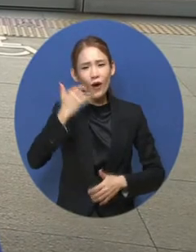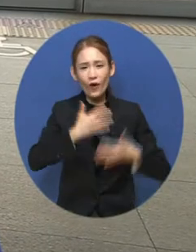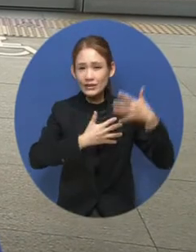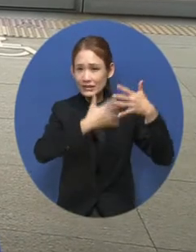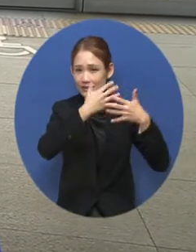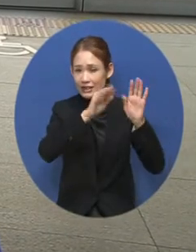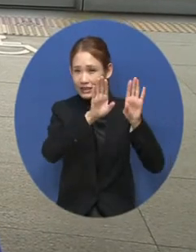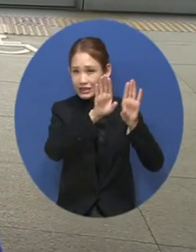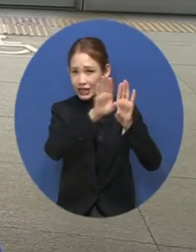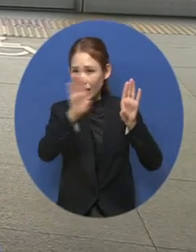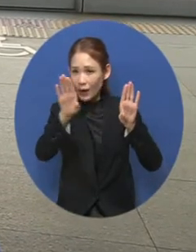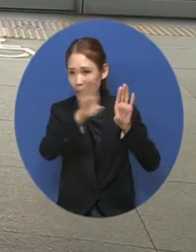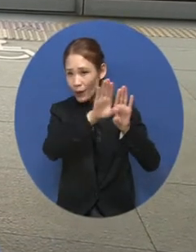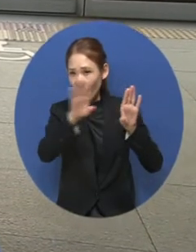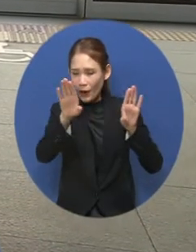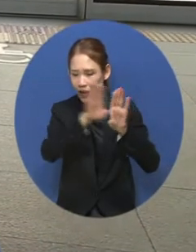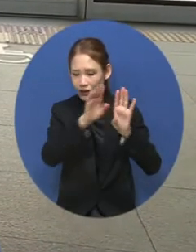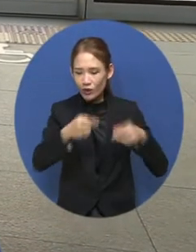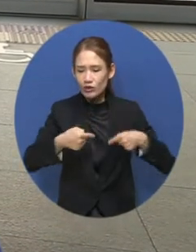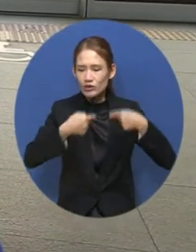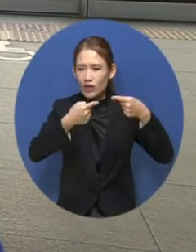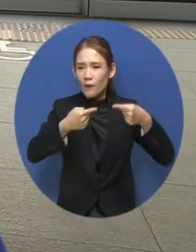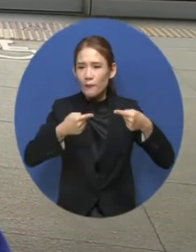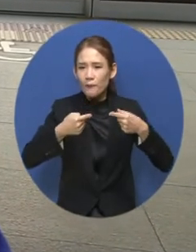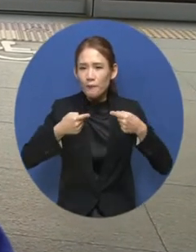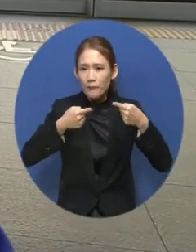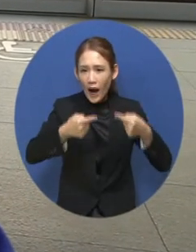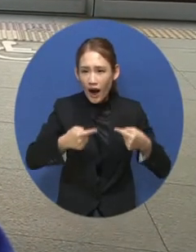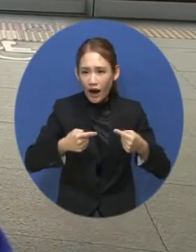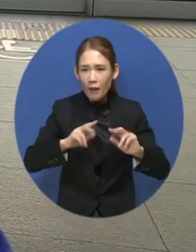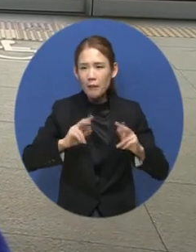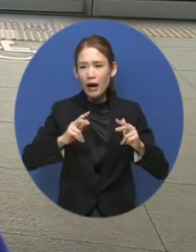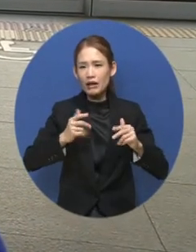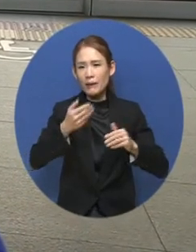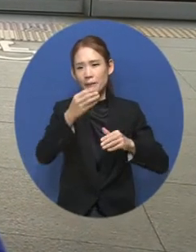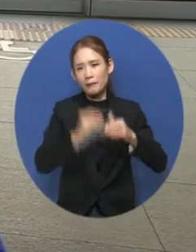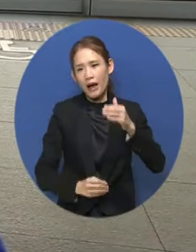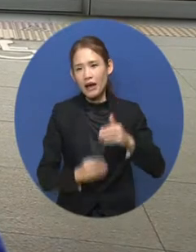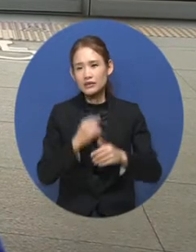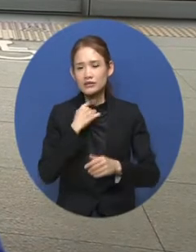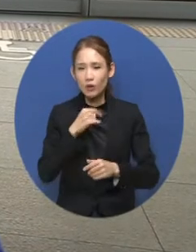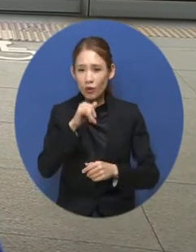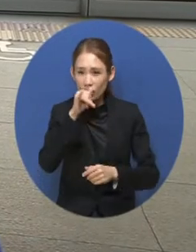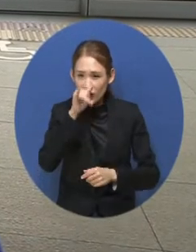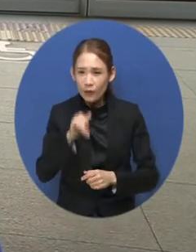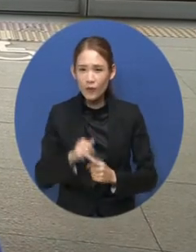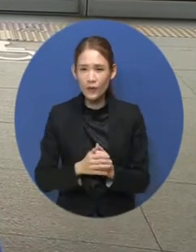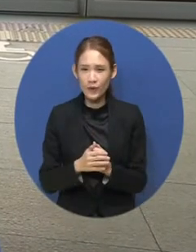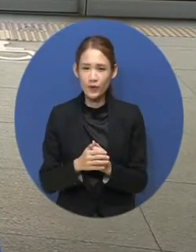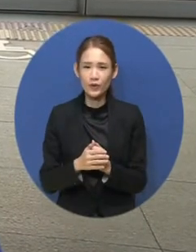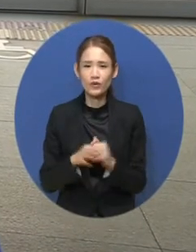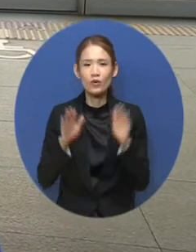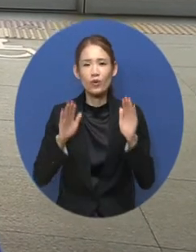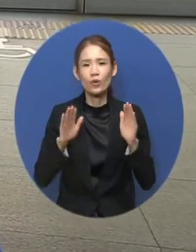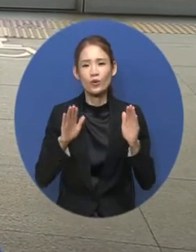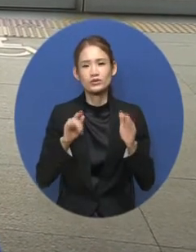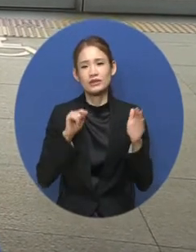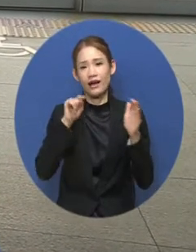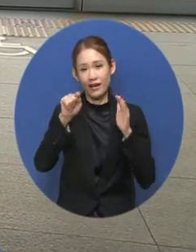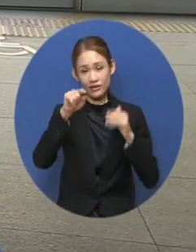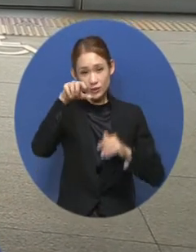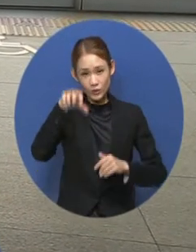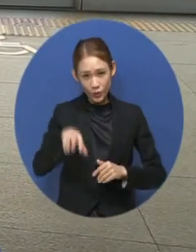스크린도어에 휠체어 끼인 적도 있고 또 바퀴가 빠진 적도 있고 막 그런 경험이 있다 보니까 오늘 가는 길은